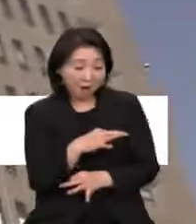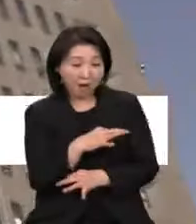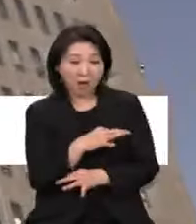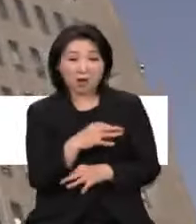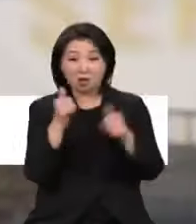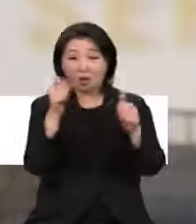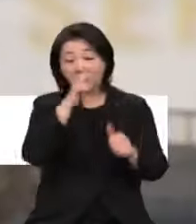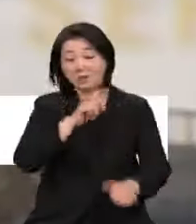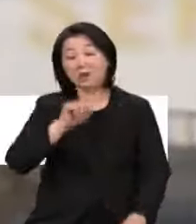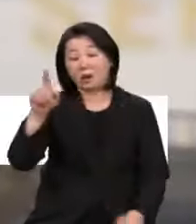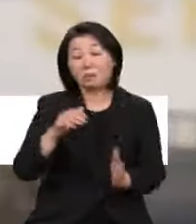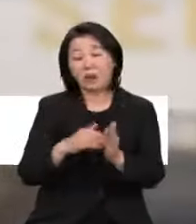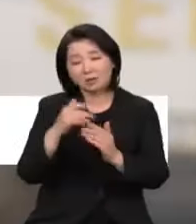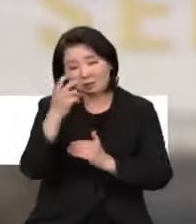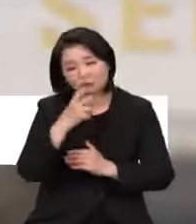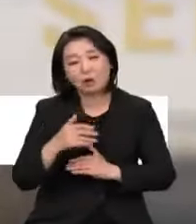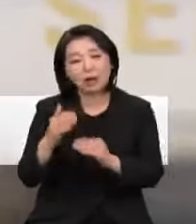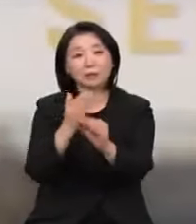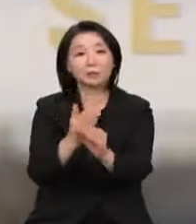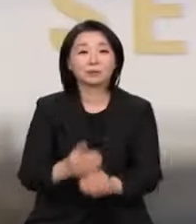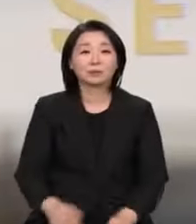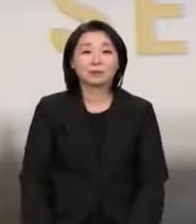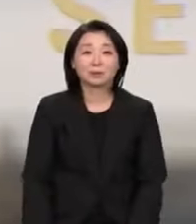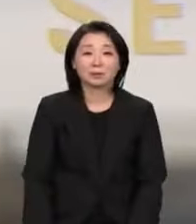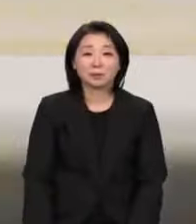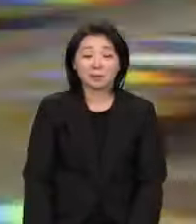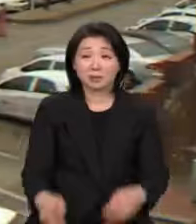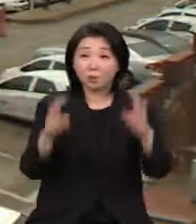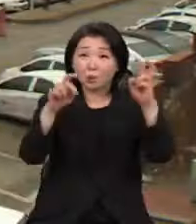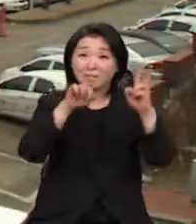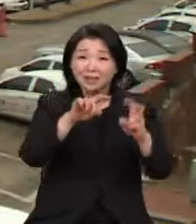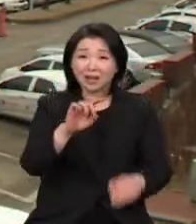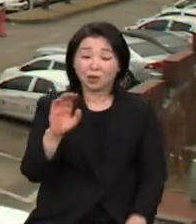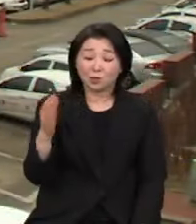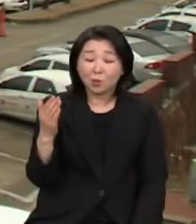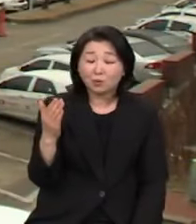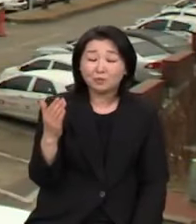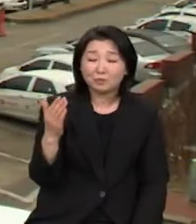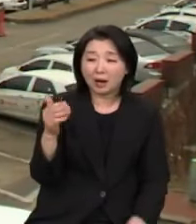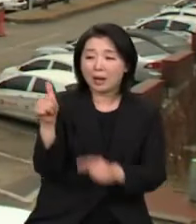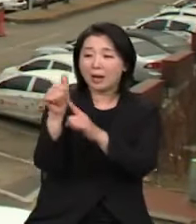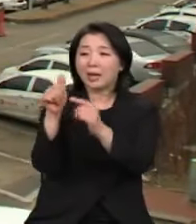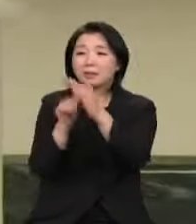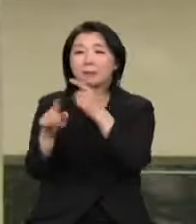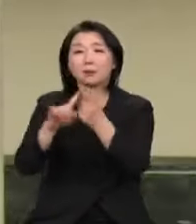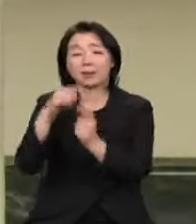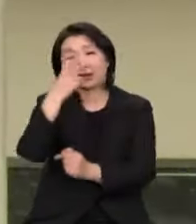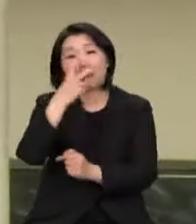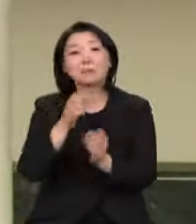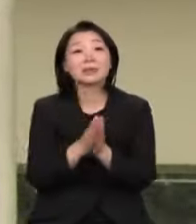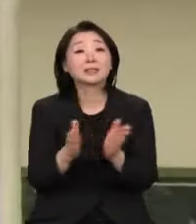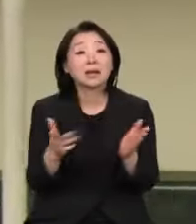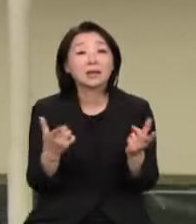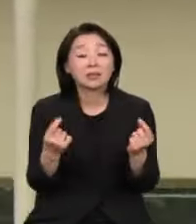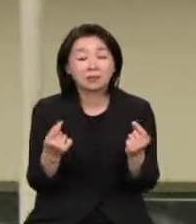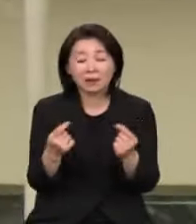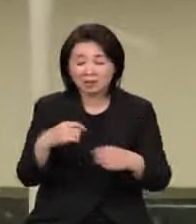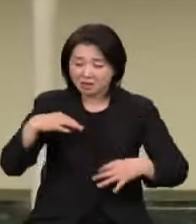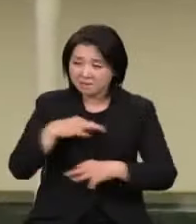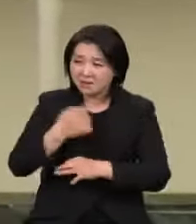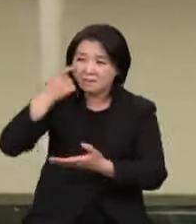고발당해 수사가 진행 중입니다 태광 그룹은 또 최근 전 대표에 대한 감사를 실시해 많은 비리를